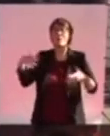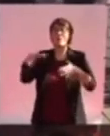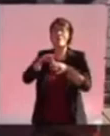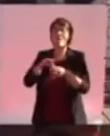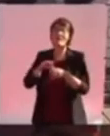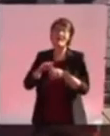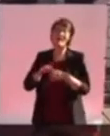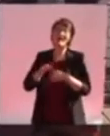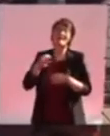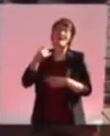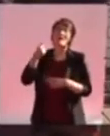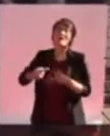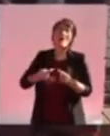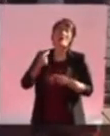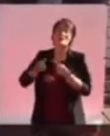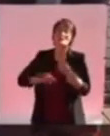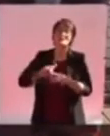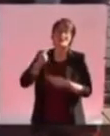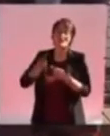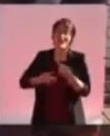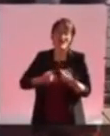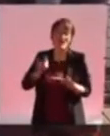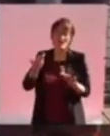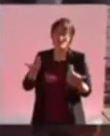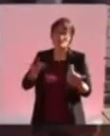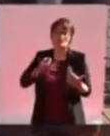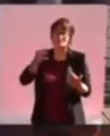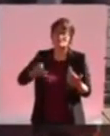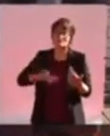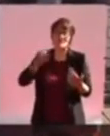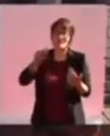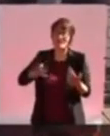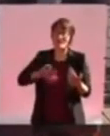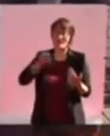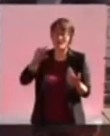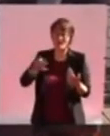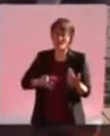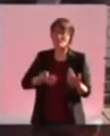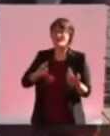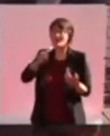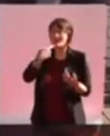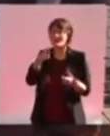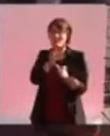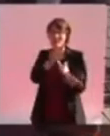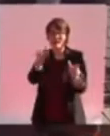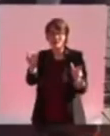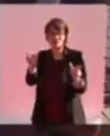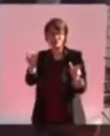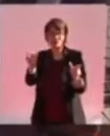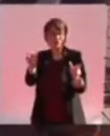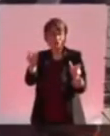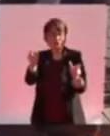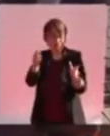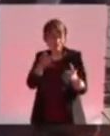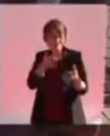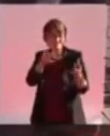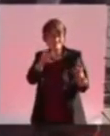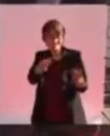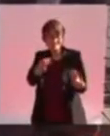che questo riguardi proprio le persone più esposte alla stessa epidemia da covi 19 quelle più vulnerabili